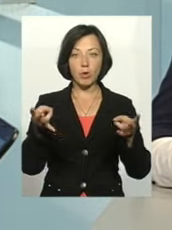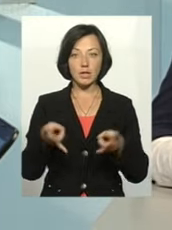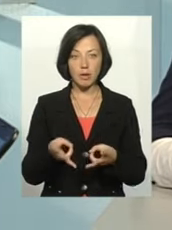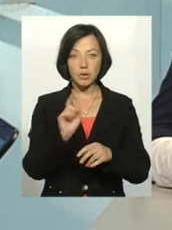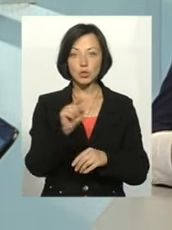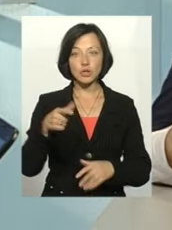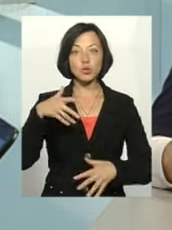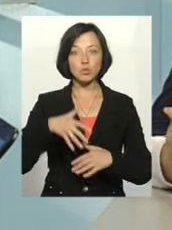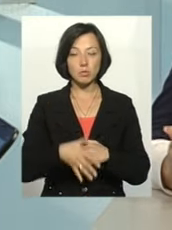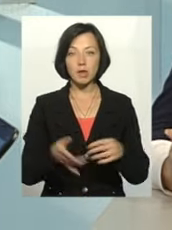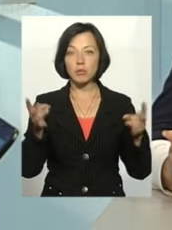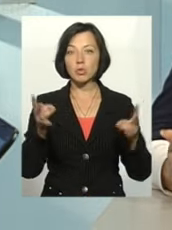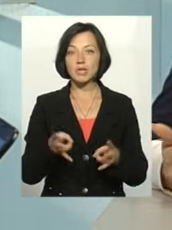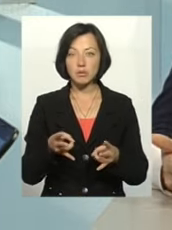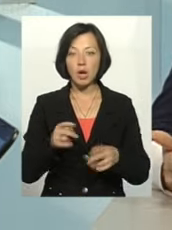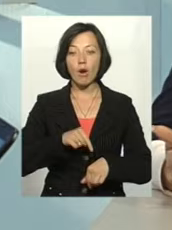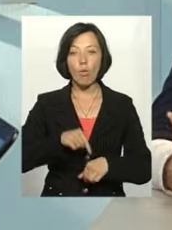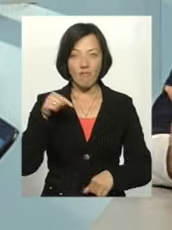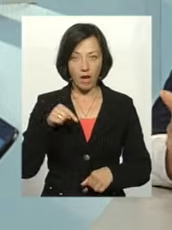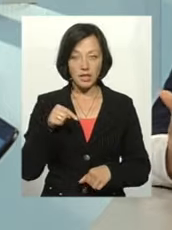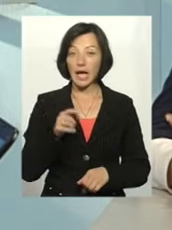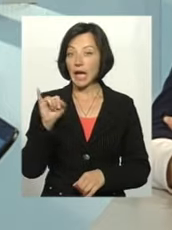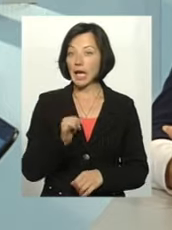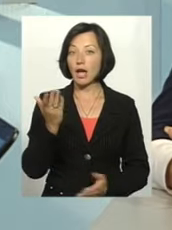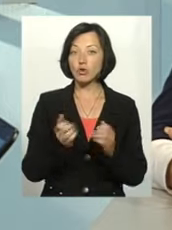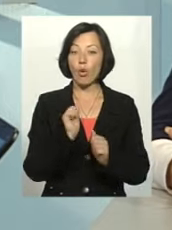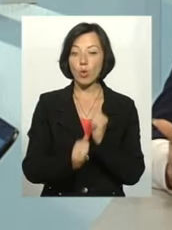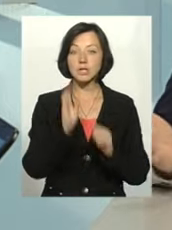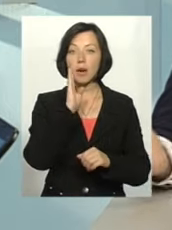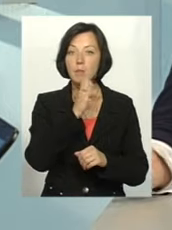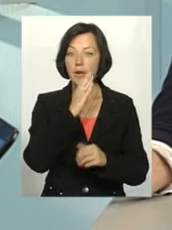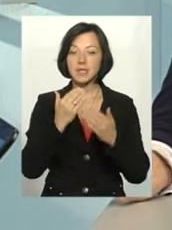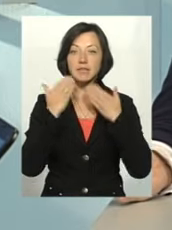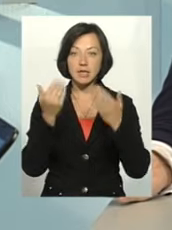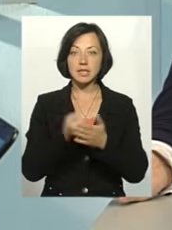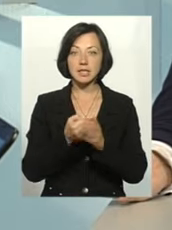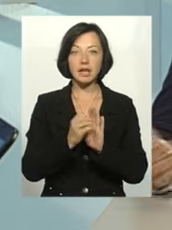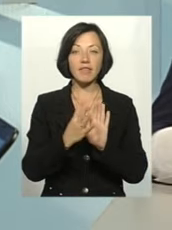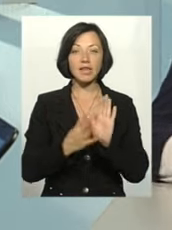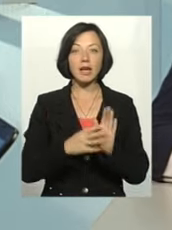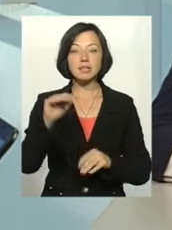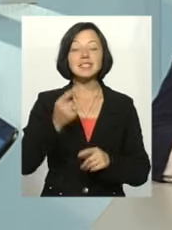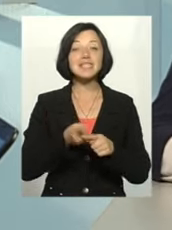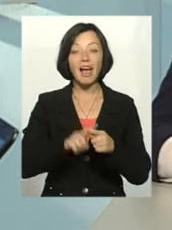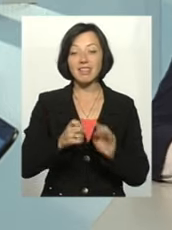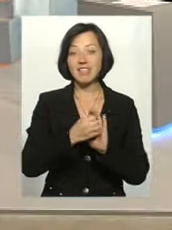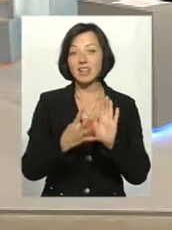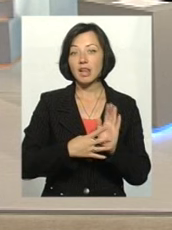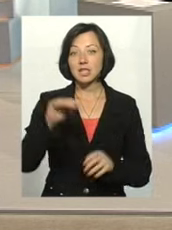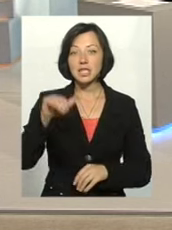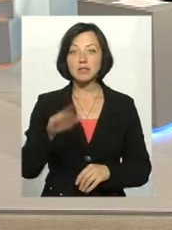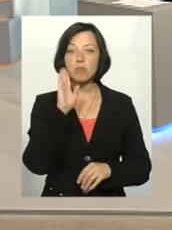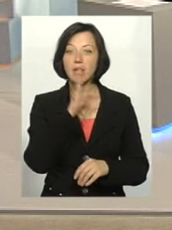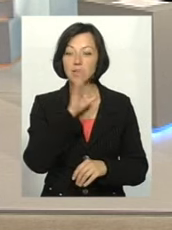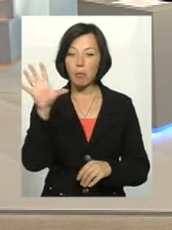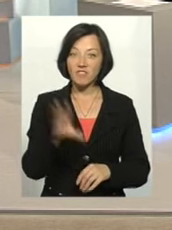вже зрозуміло, що потрібно на них реагувати. І якщо кожна мама звернеться, це 19 тисяч матерів по всій Україні, акцію, яку ми